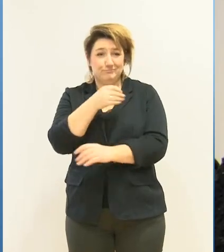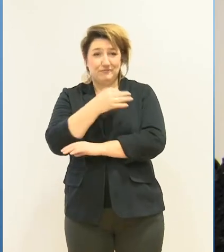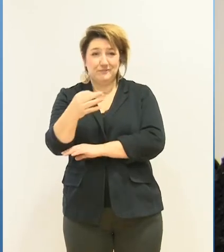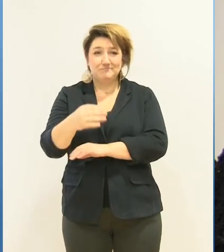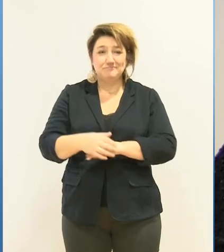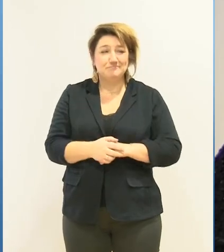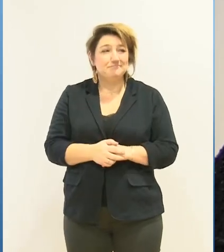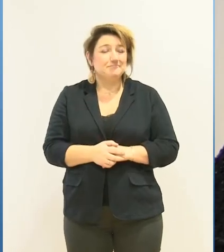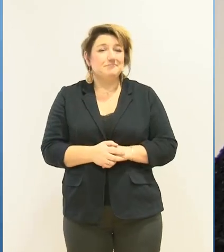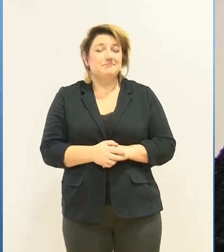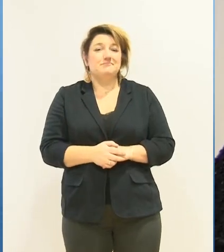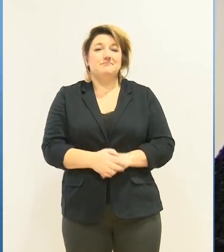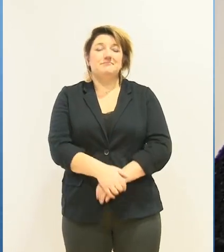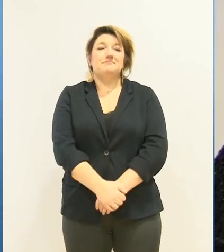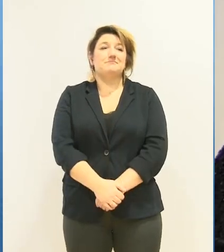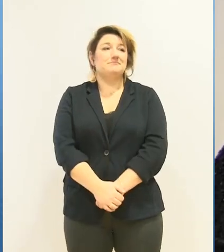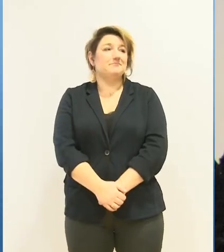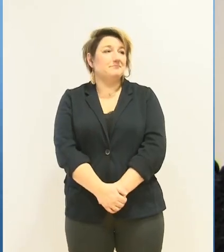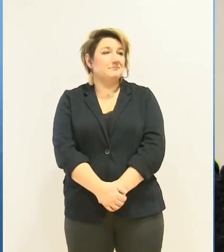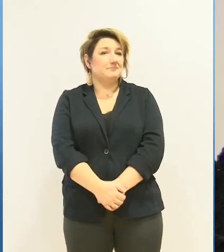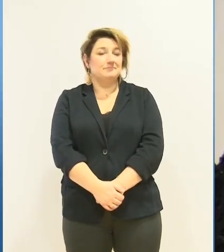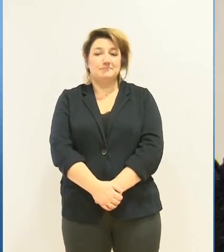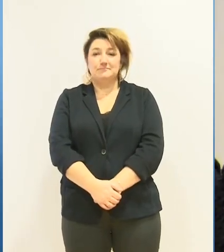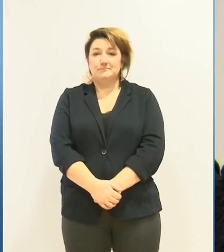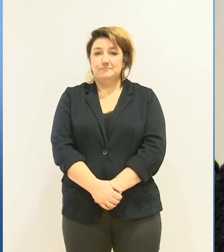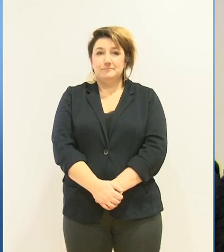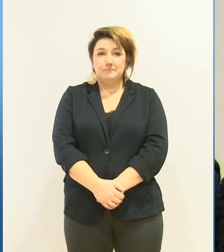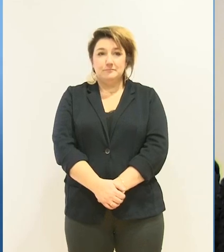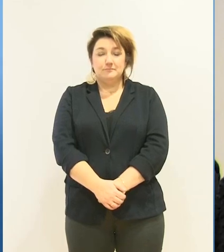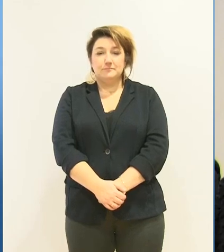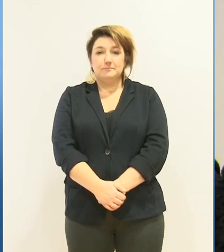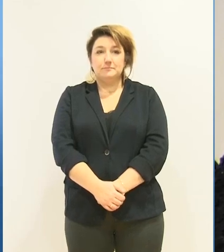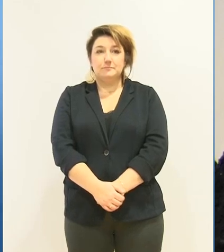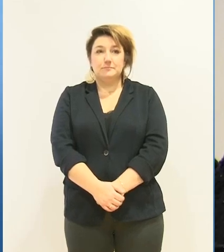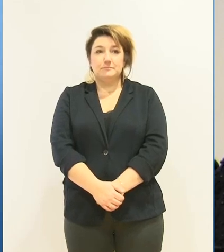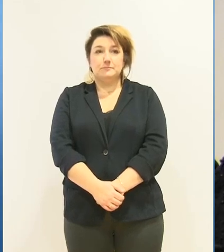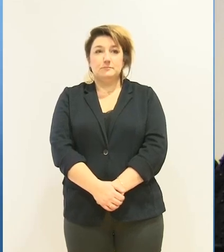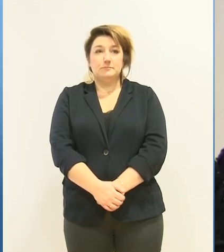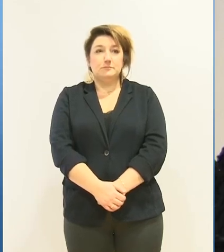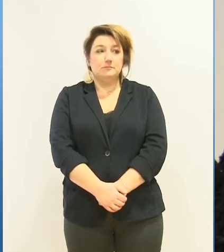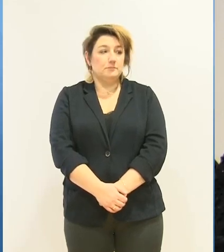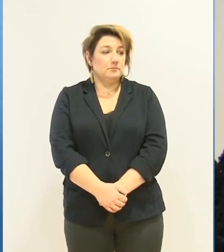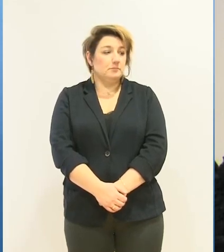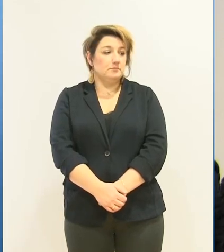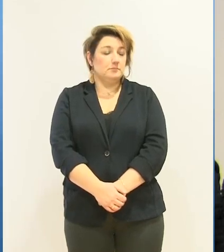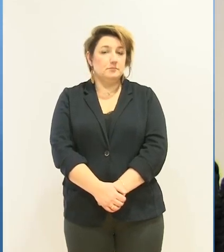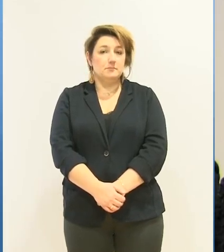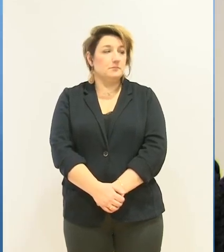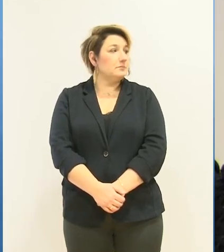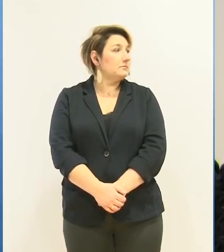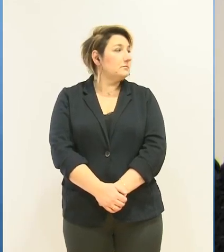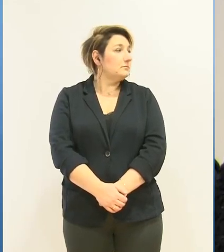richard cazenave donne pouvoir à monsieur chamussy pour la soirée matthieu